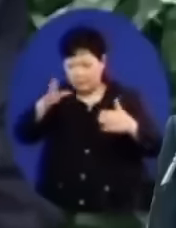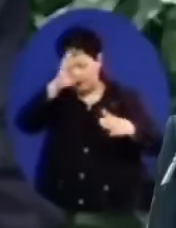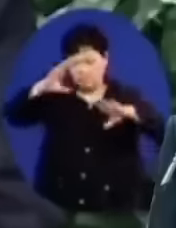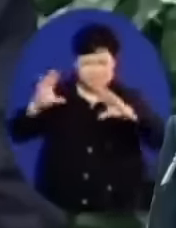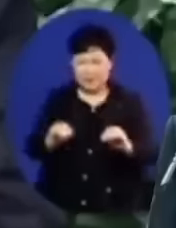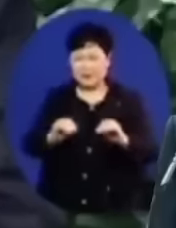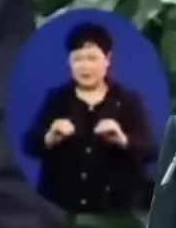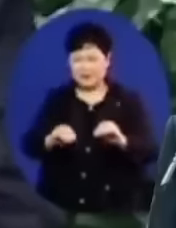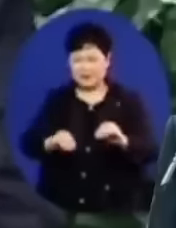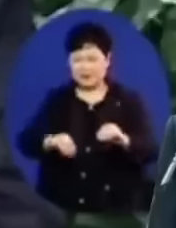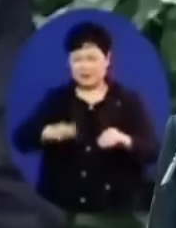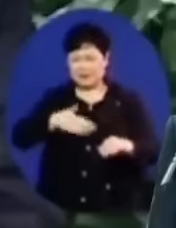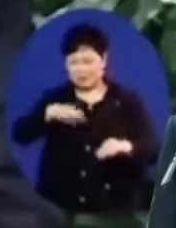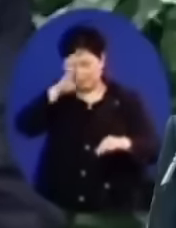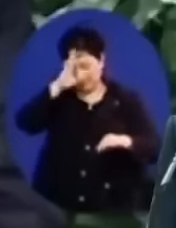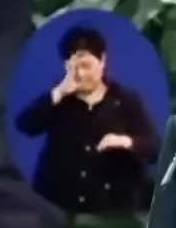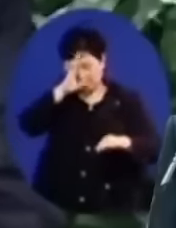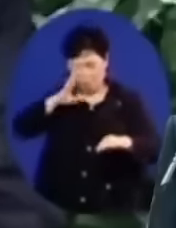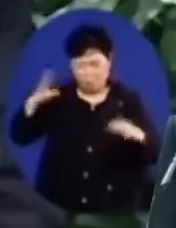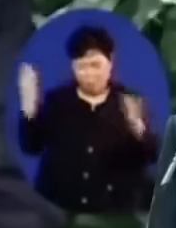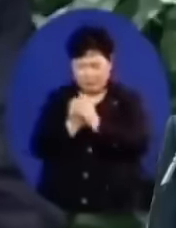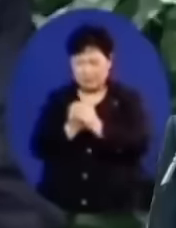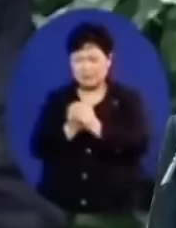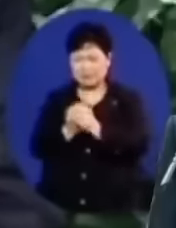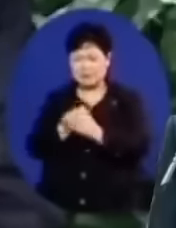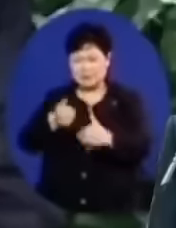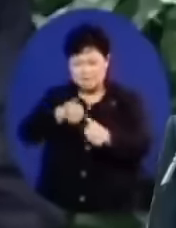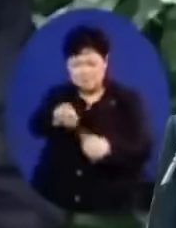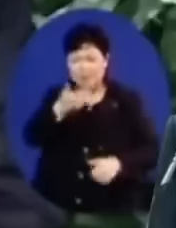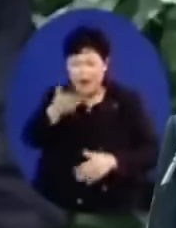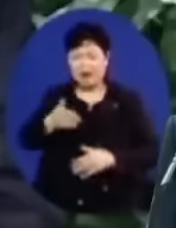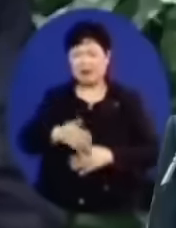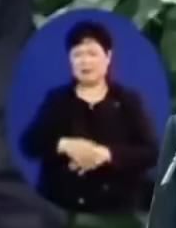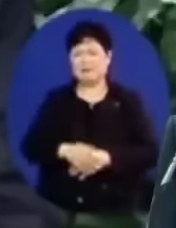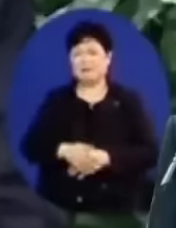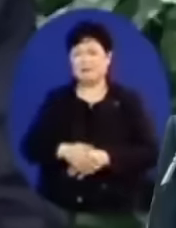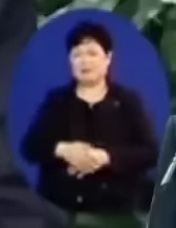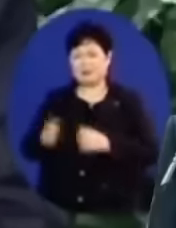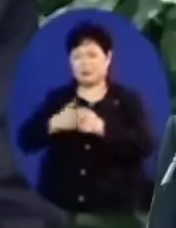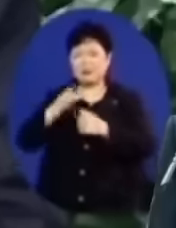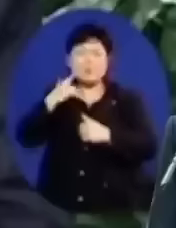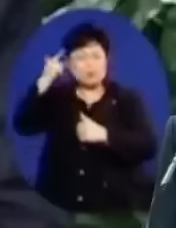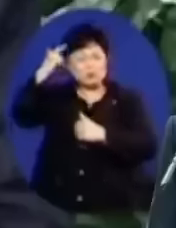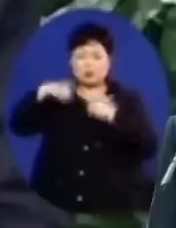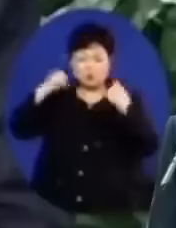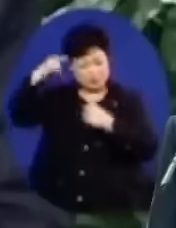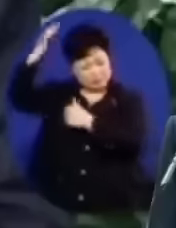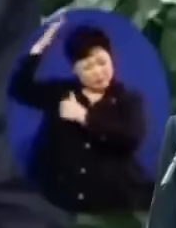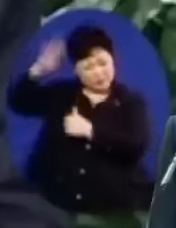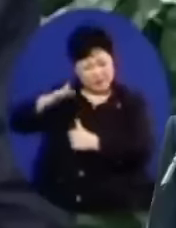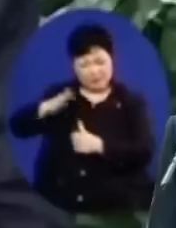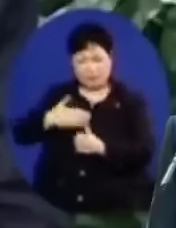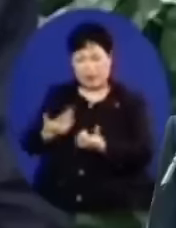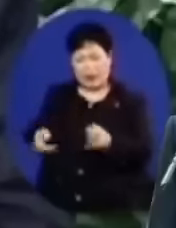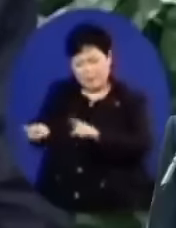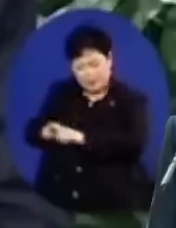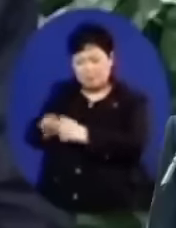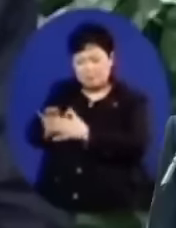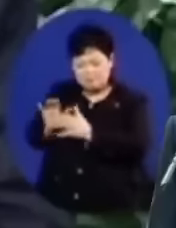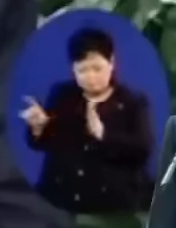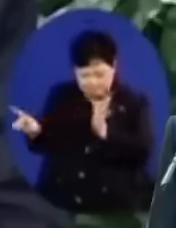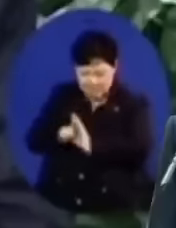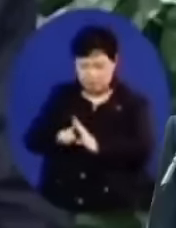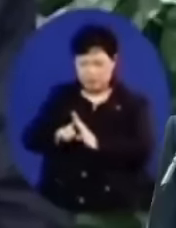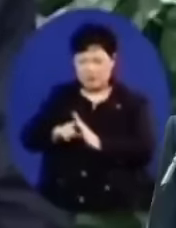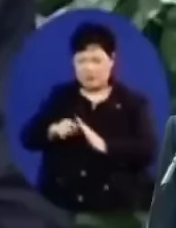나는 반드시 이 병을 극복하겠다. 그러므로 목사님이 기도해 줄 때 자기도 함께 믿고 반드시 이것을